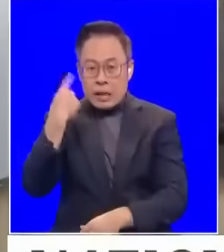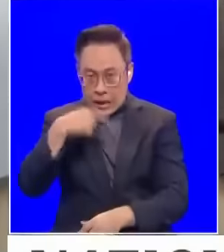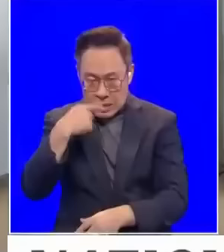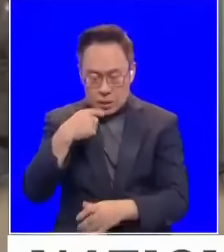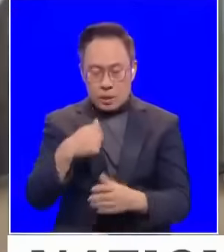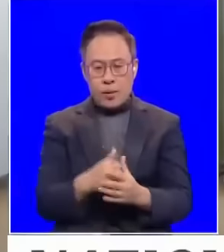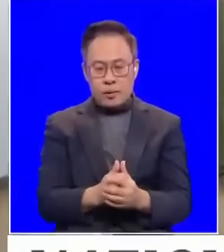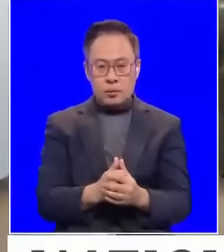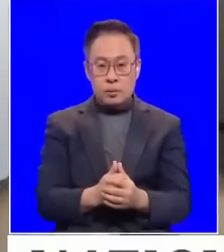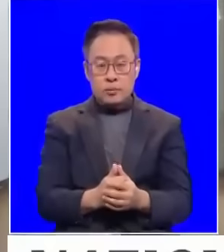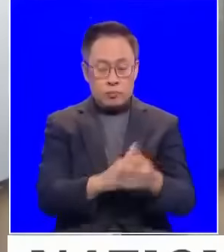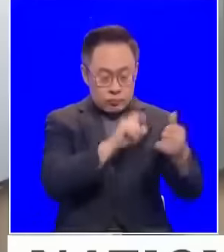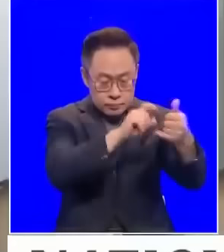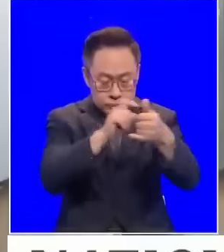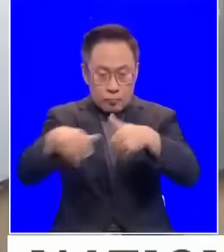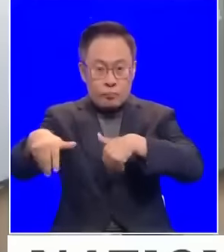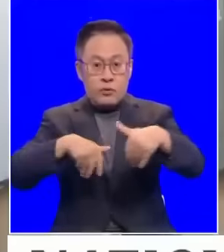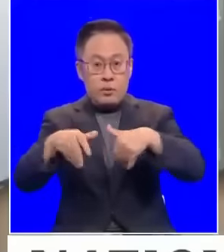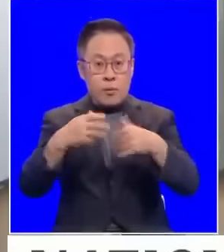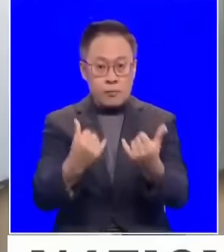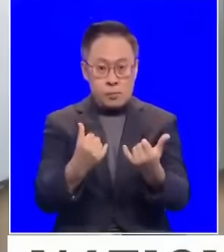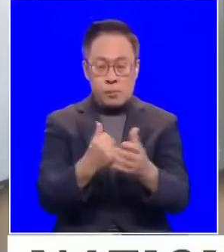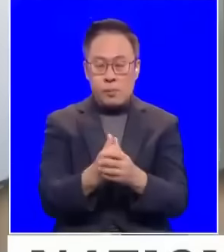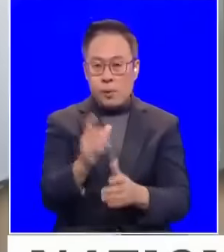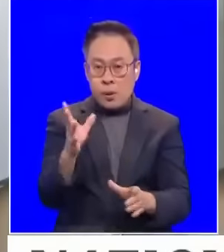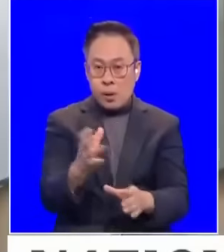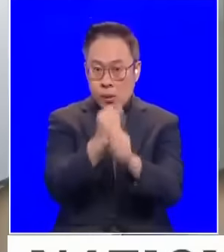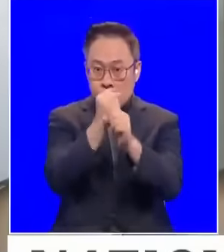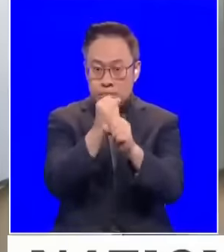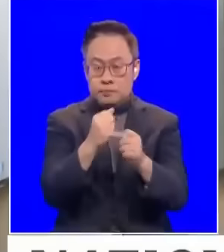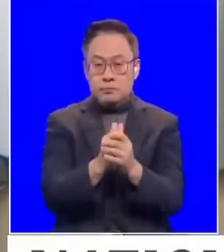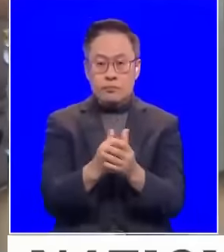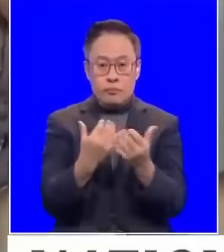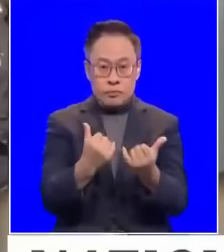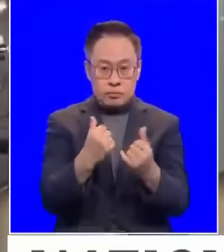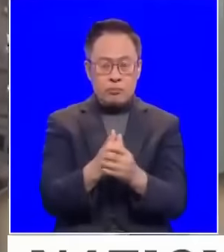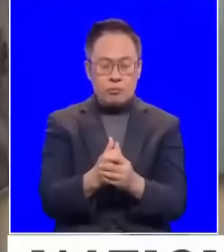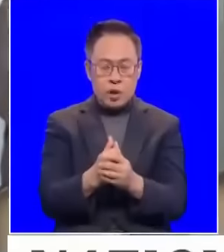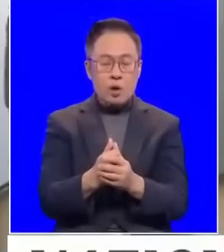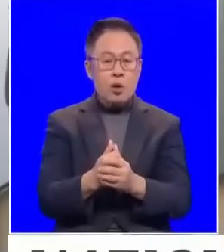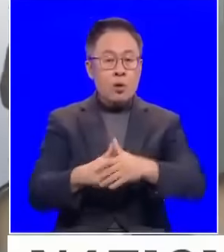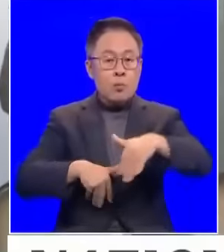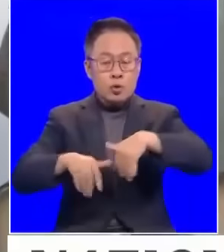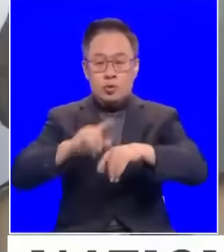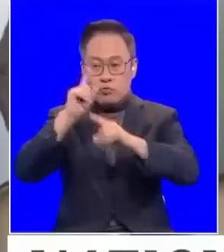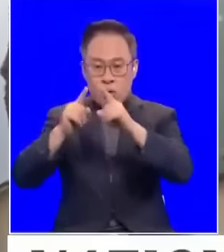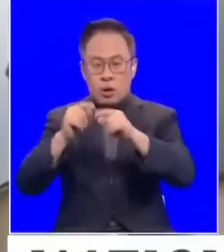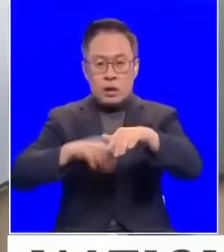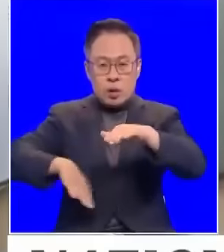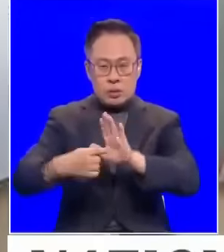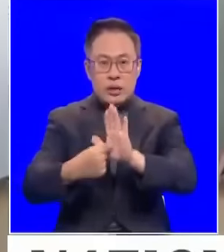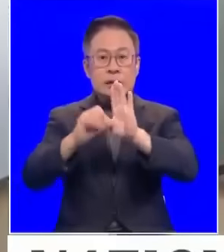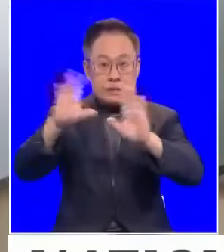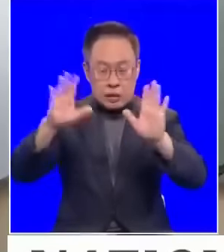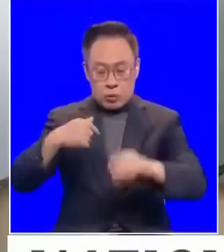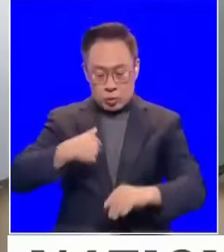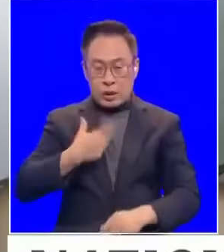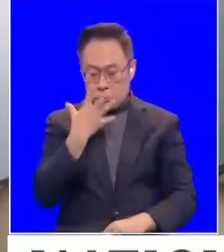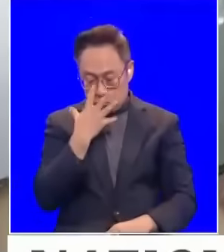จากการสอบปากคำผู้เสียหายนั้นนะคะก็ได้มีการให้ผู้เสียหายแสดงเส้นทางการเงินด้วยหากมาแสดงตัวว่าเป็นผู้เสียหายใน